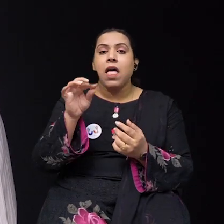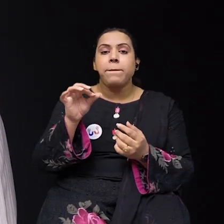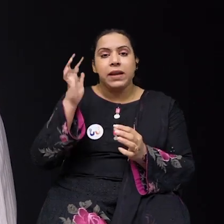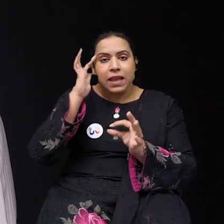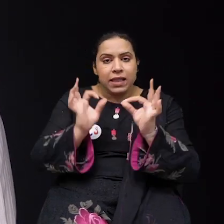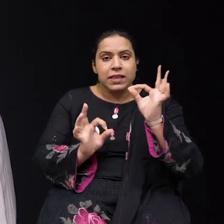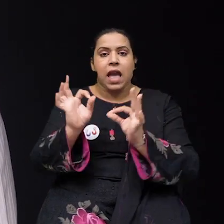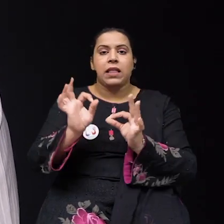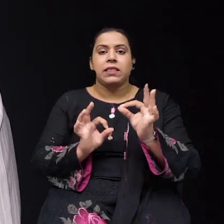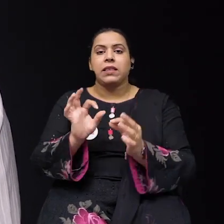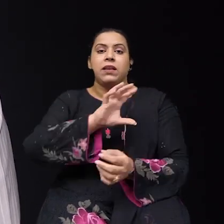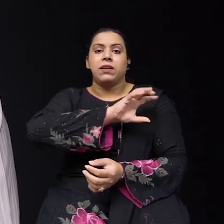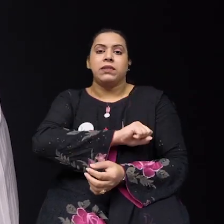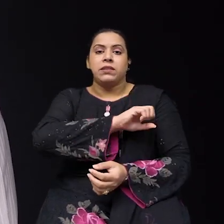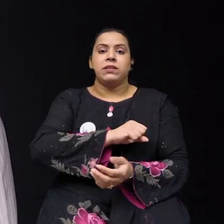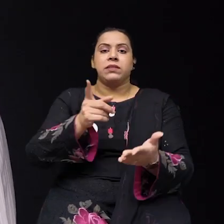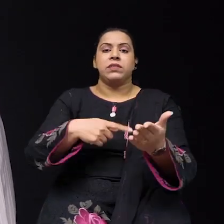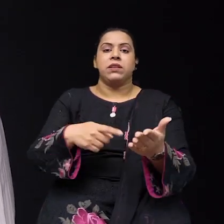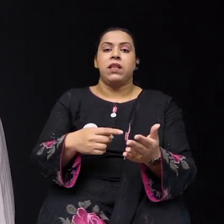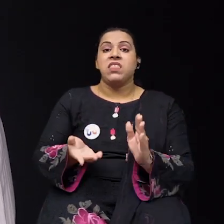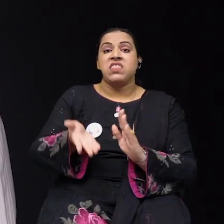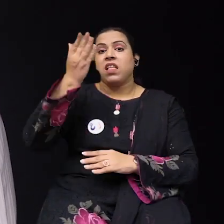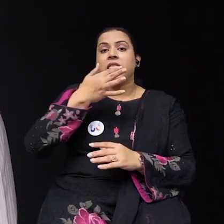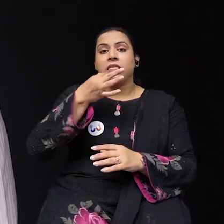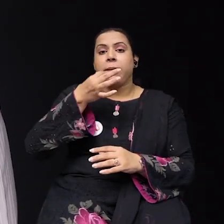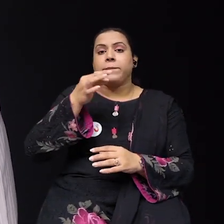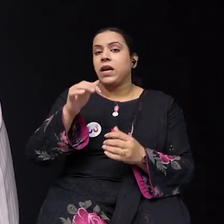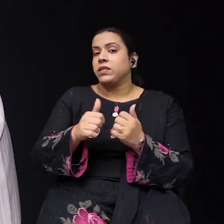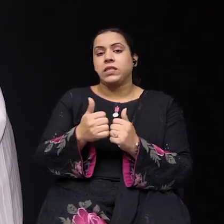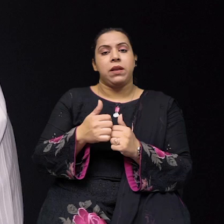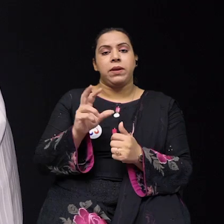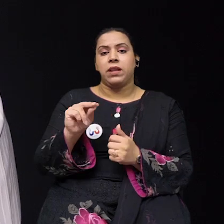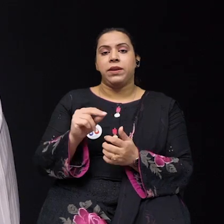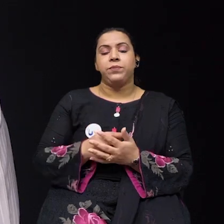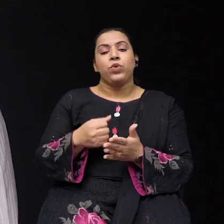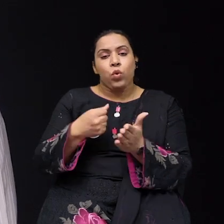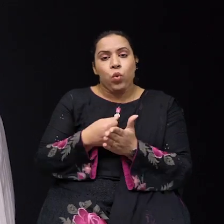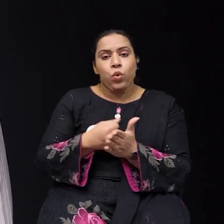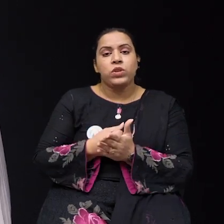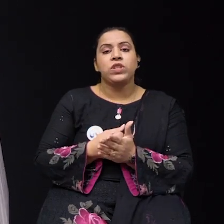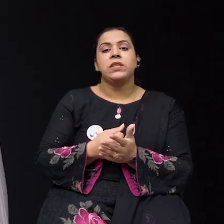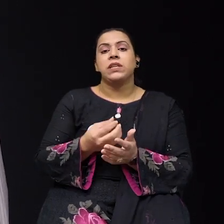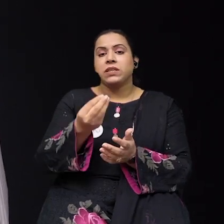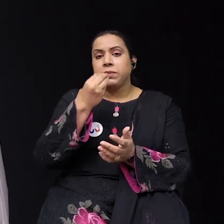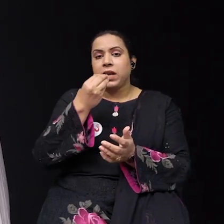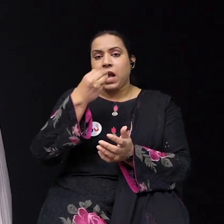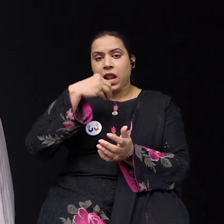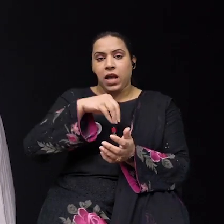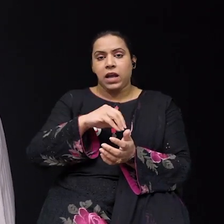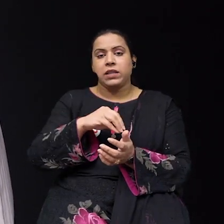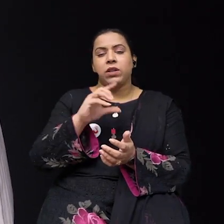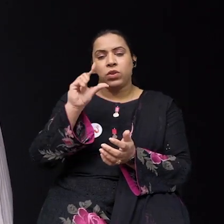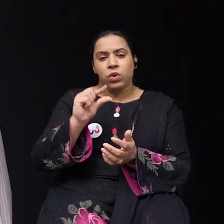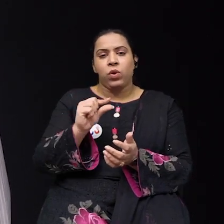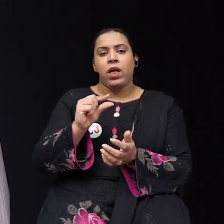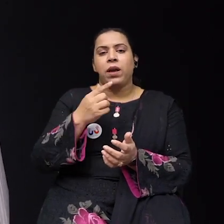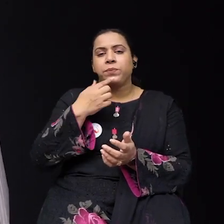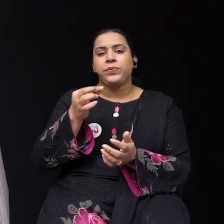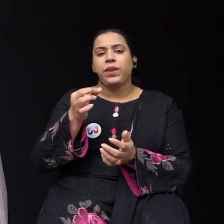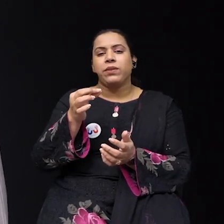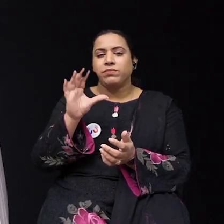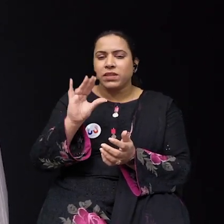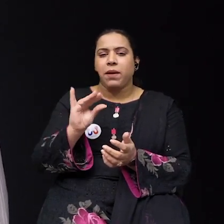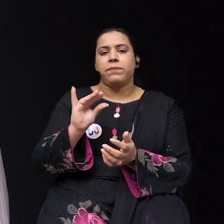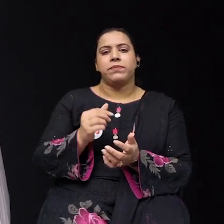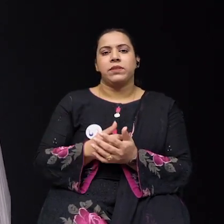ध्यान ख़ास करना है। आप ज़्यादा नमक वाली चीज़ें मत इस्तेमाल करें। कोशिश करें कि जिस वक्त आप खाना खाते हैं तो आपको थोड़ा सा फीका महसूस